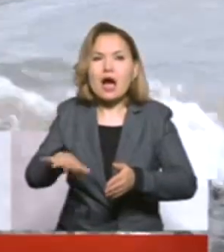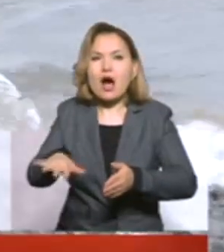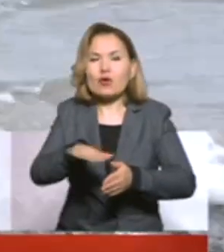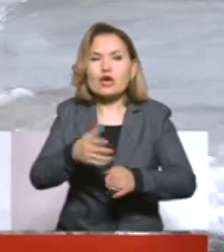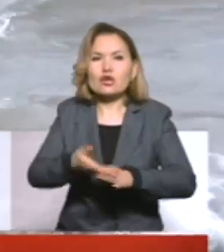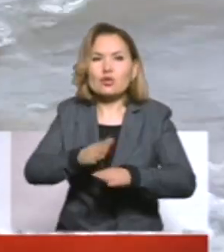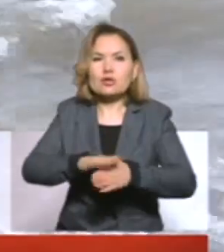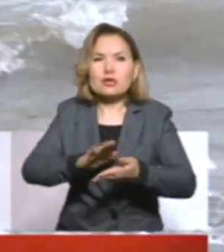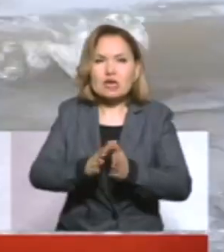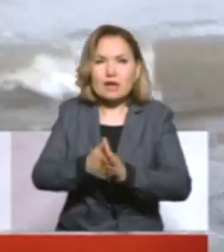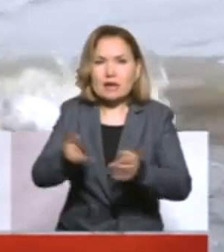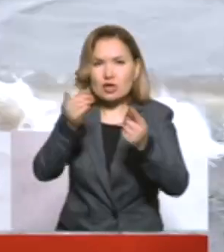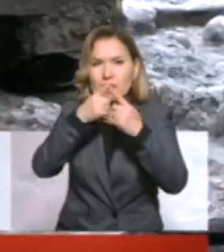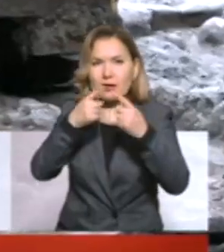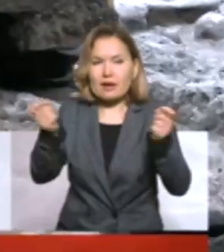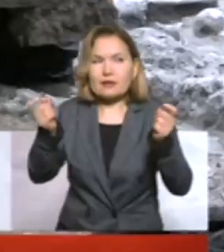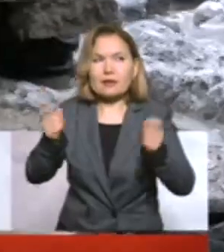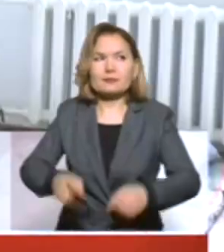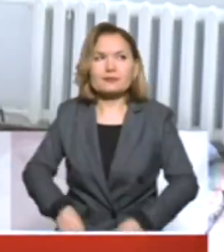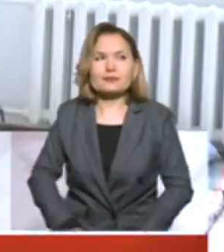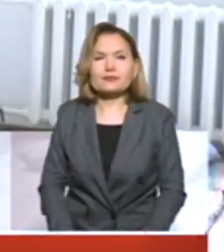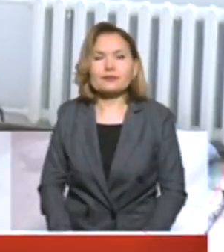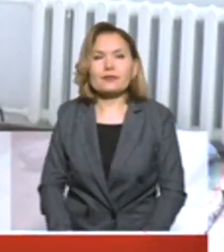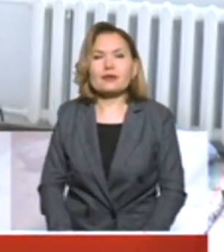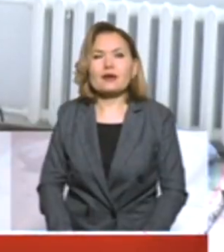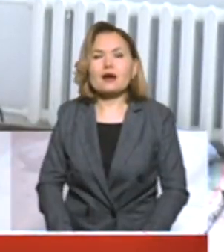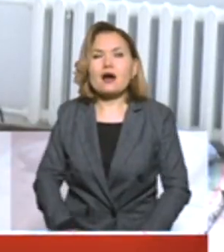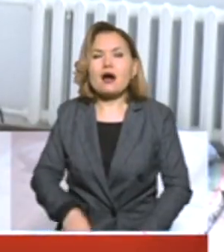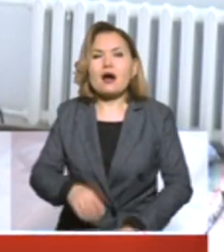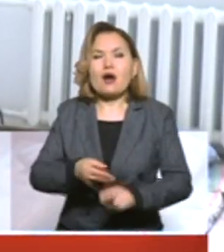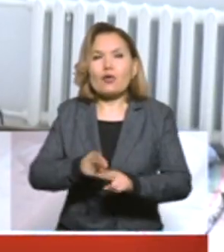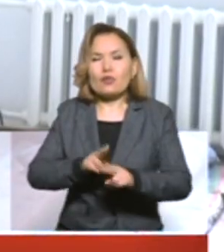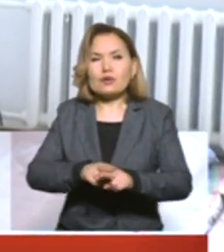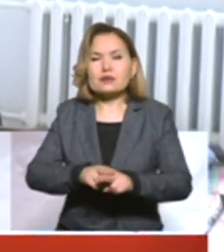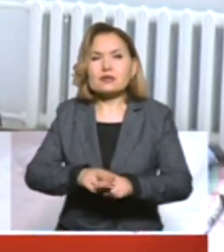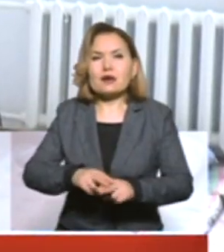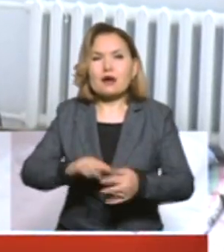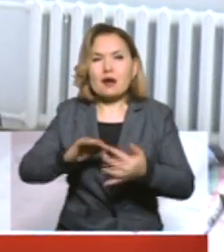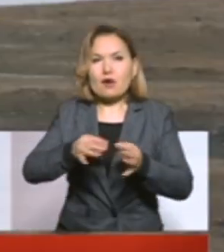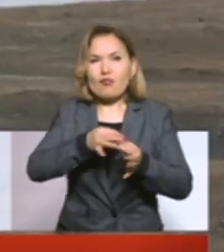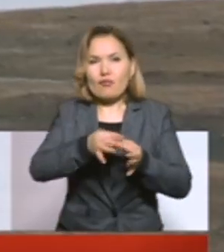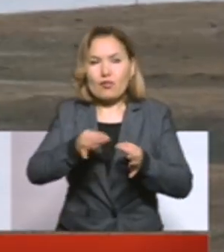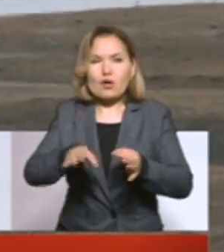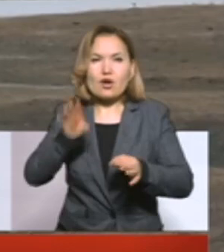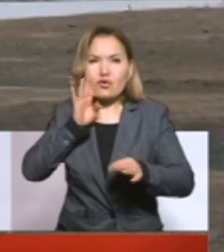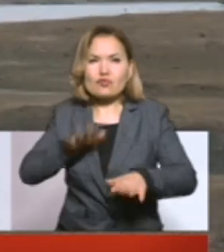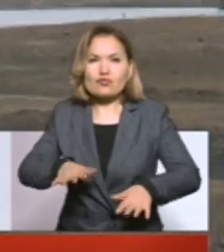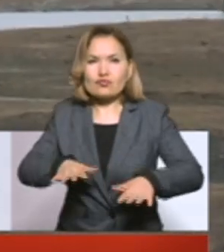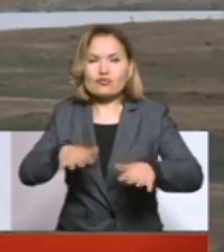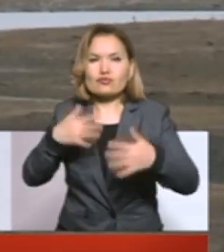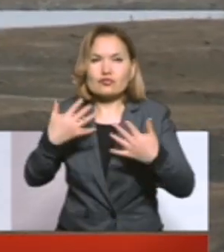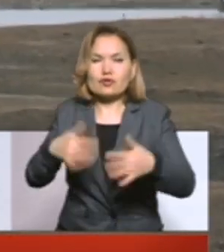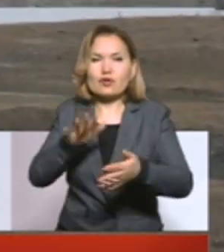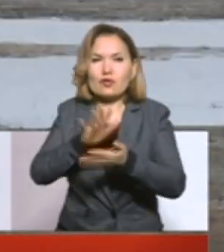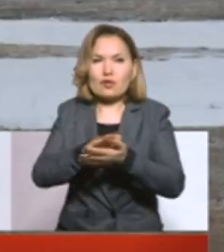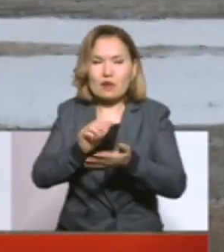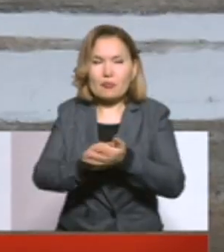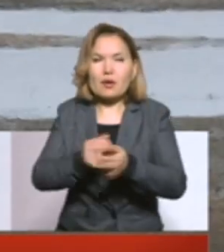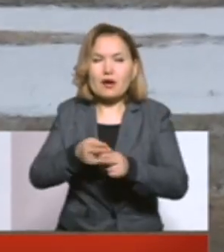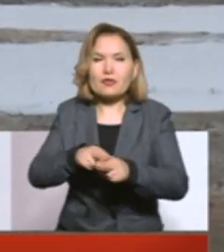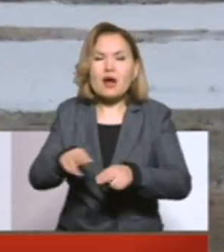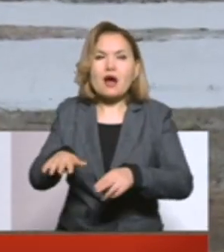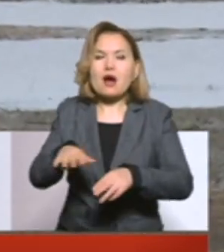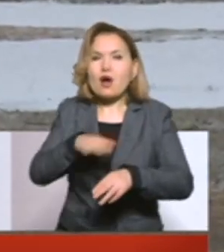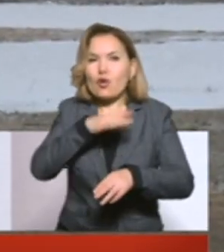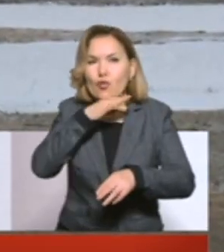төтенше жағдай жарияланды. Қаратөбе ауданы Аққауыз ауылы дейін полностью суға кетіп қалды. Көптеген азаматтар халықты құтқарып